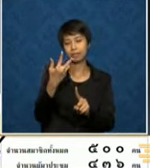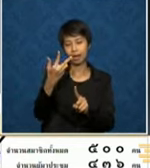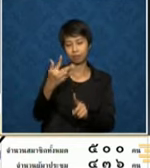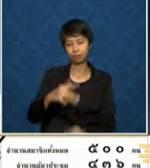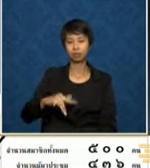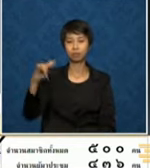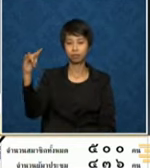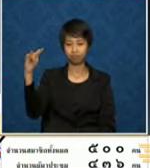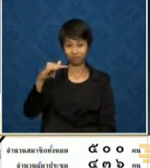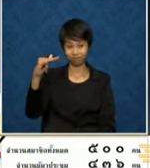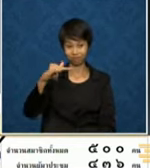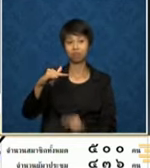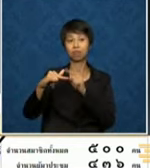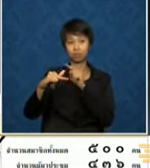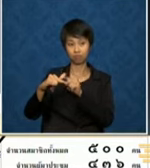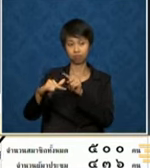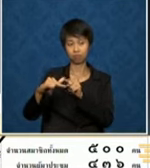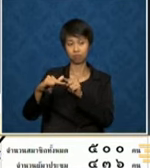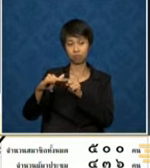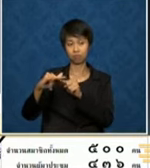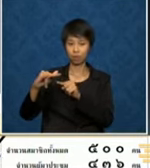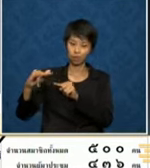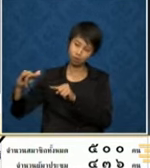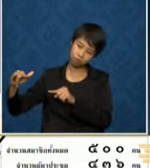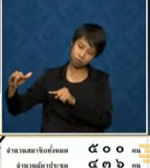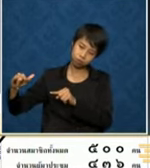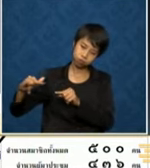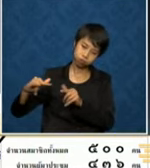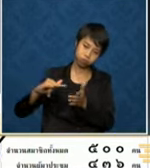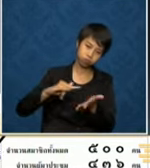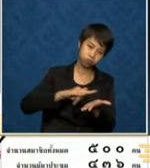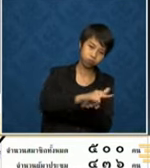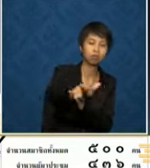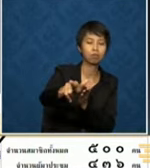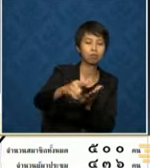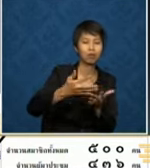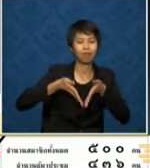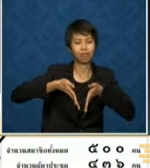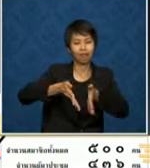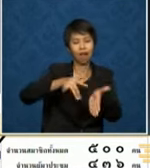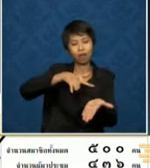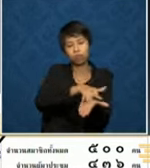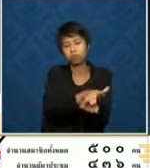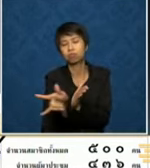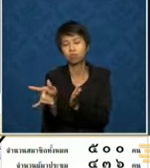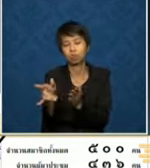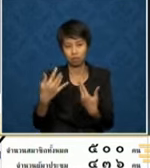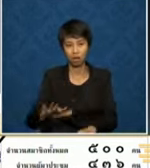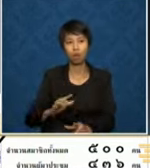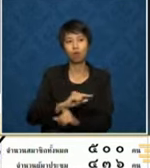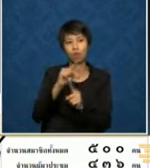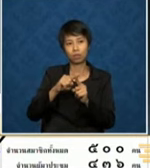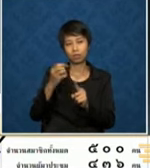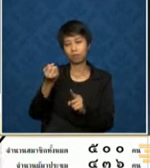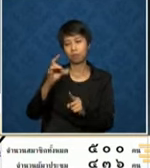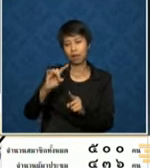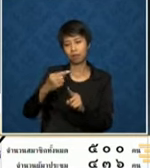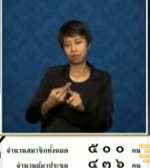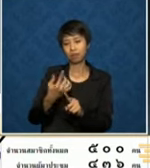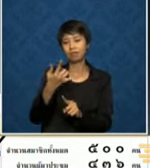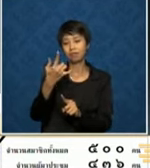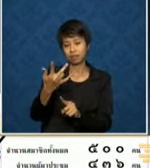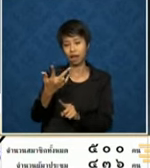ง78737 MAX 8วิ่งหลุดออกจากรันเวย์ครับท่านประธานครับ11มีนาคมเครื่องบินโบอิ้ง